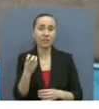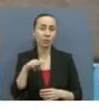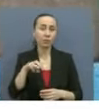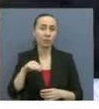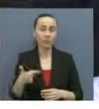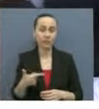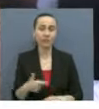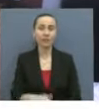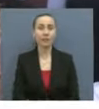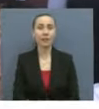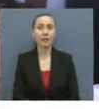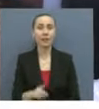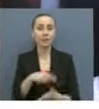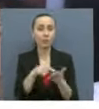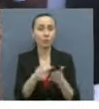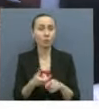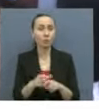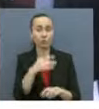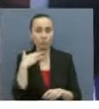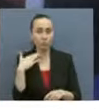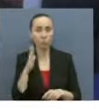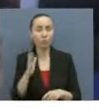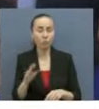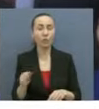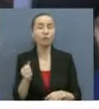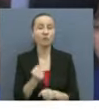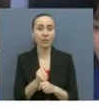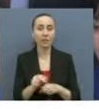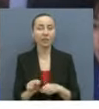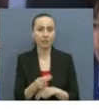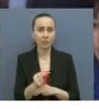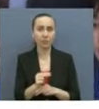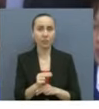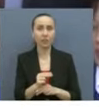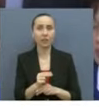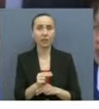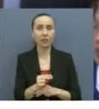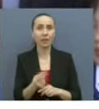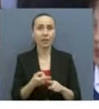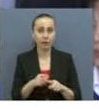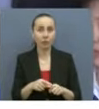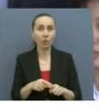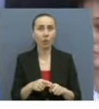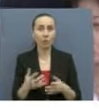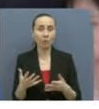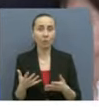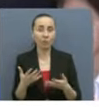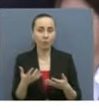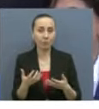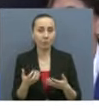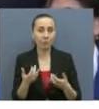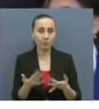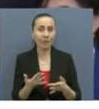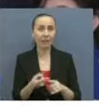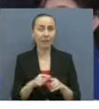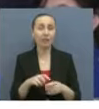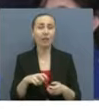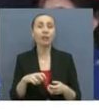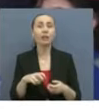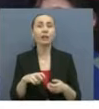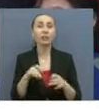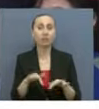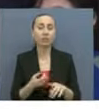тенге. Вопросов очень много, поэтому будем делать ремонт. Вот такое принято решение. Пока 150 миллионов даем. Как